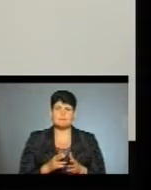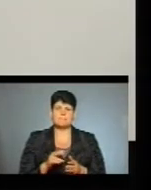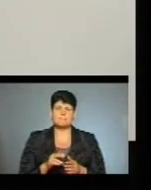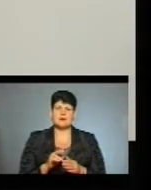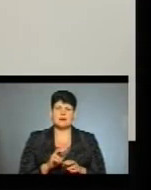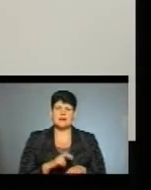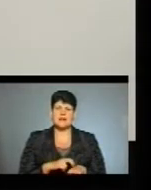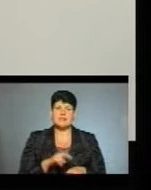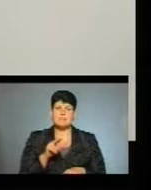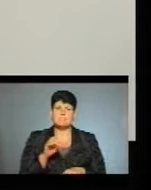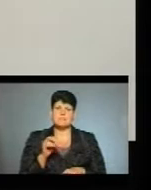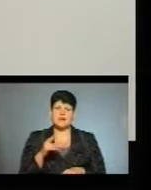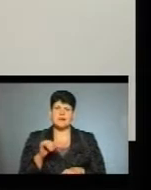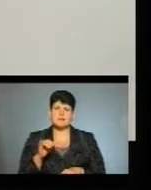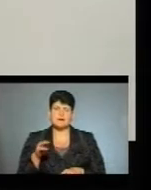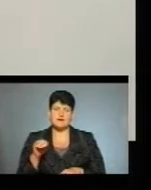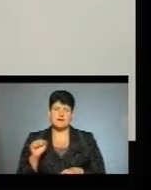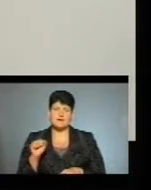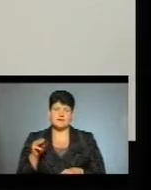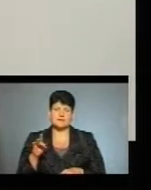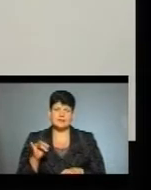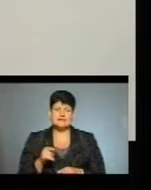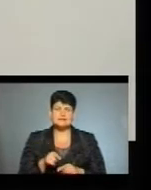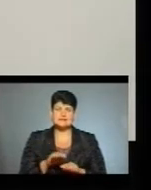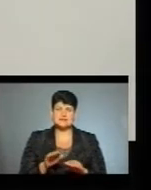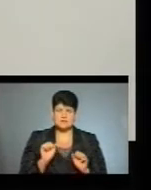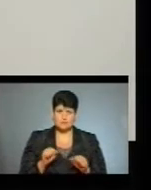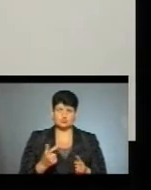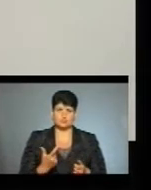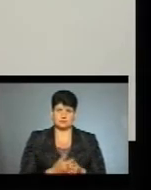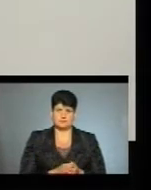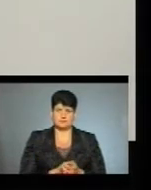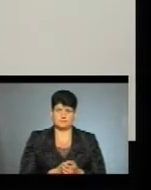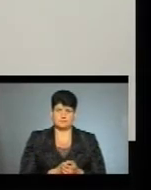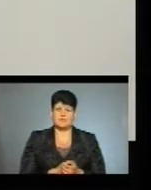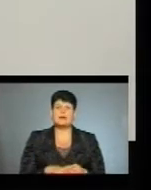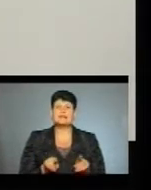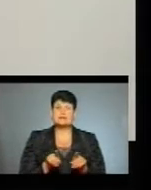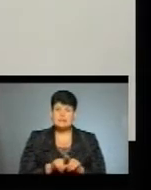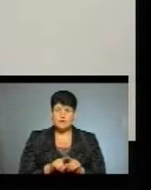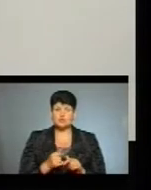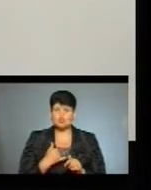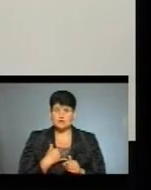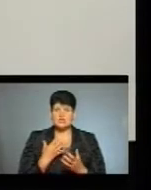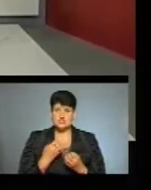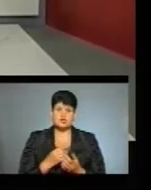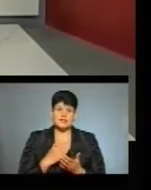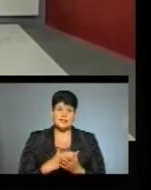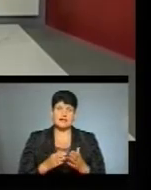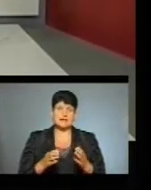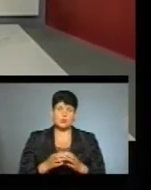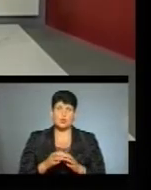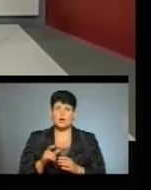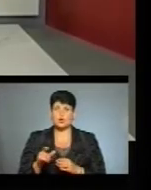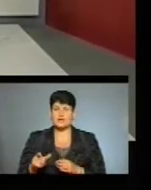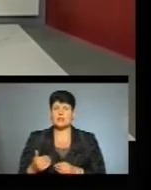лікарі-педіатри, ці діти мають змогу прощепитися. Також у нас ще є така категорія людей,